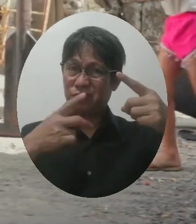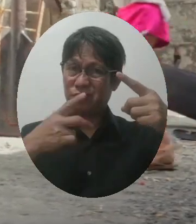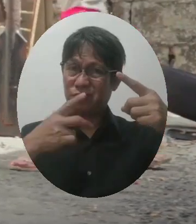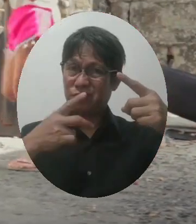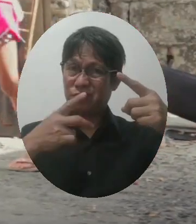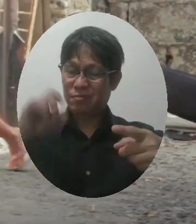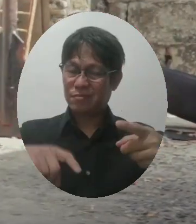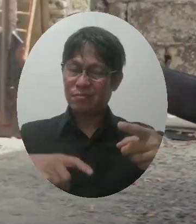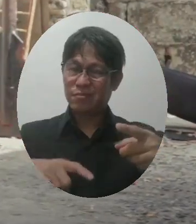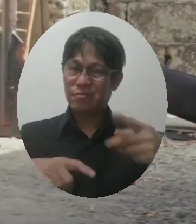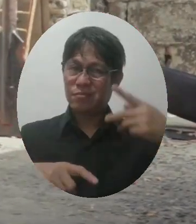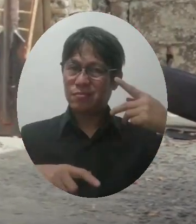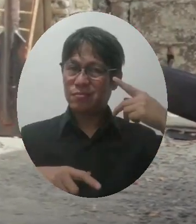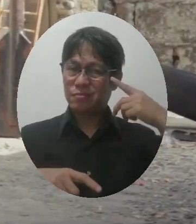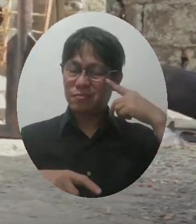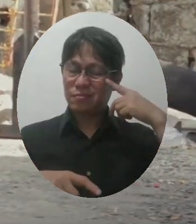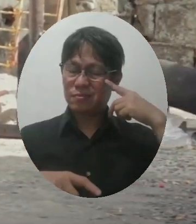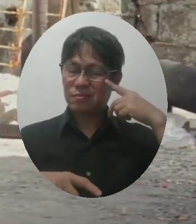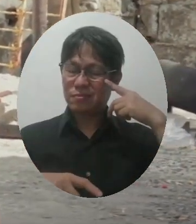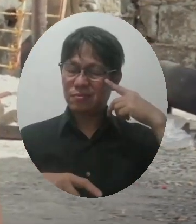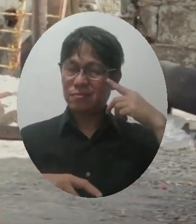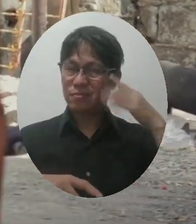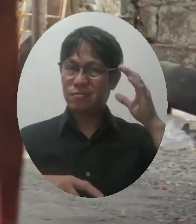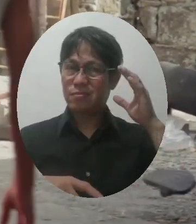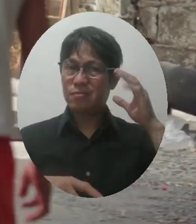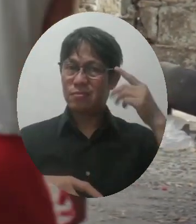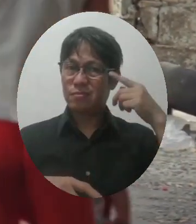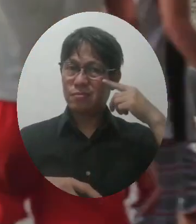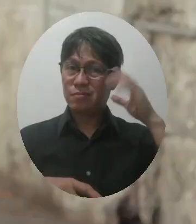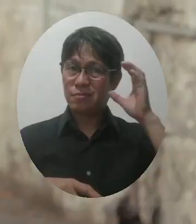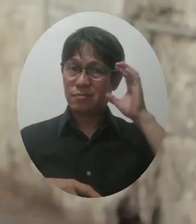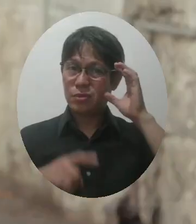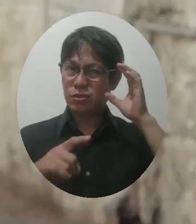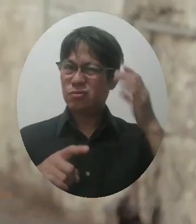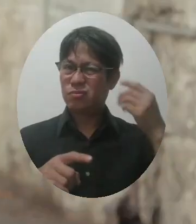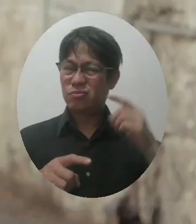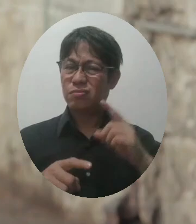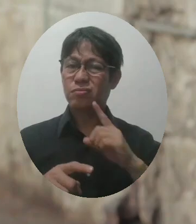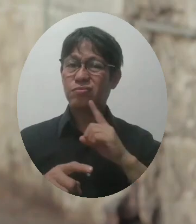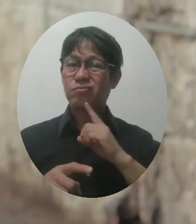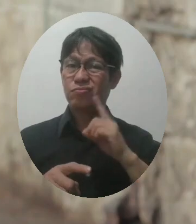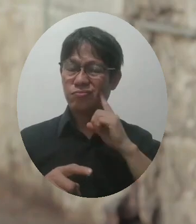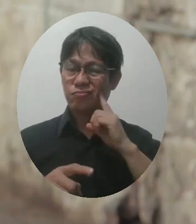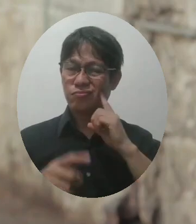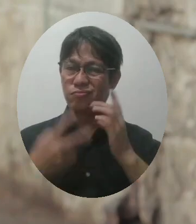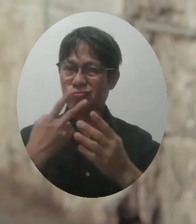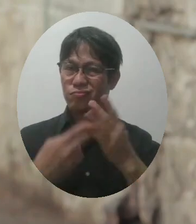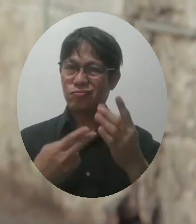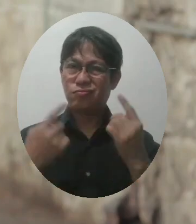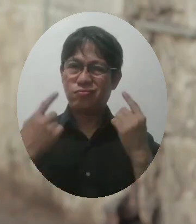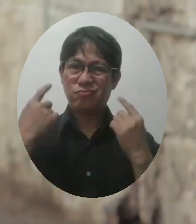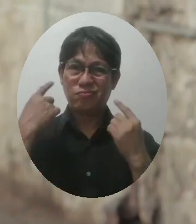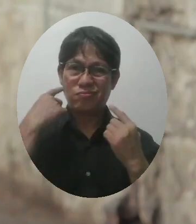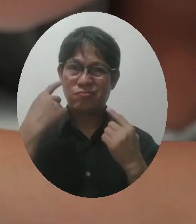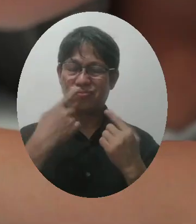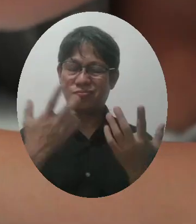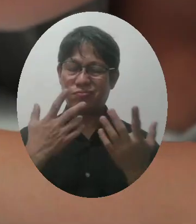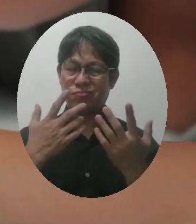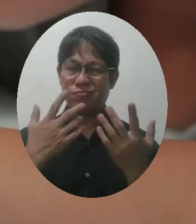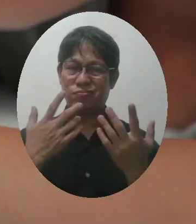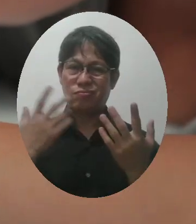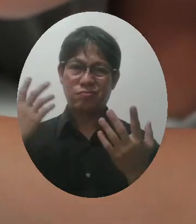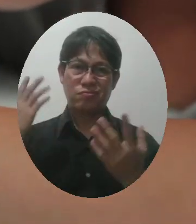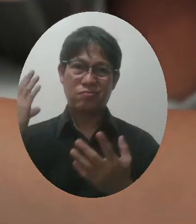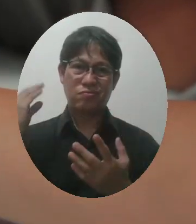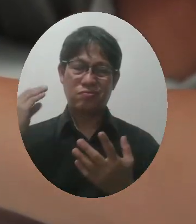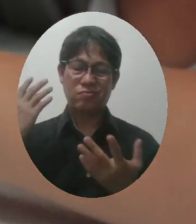Cloud. Meron po siyang hearing loss, parehang tenga po. Siya po ay severe to profound case na patient.